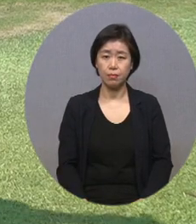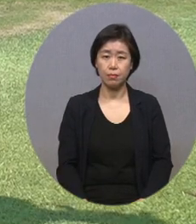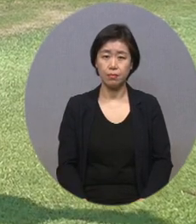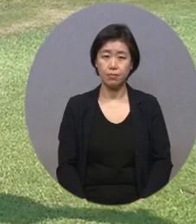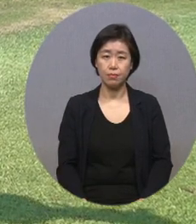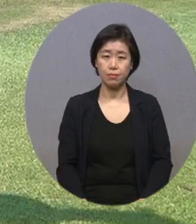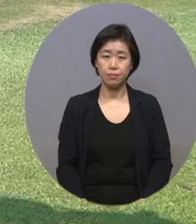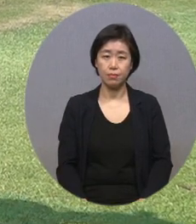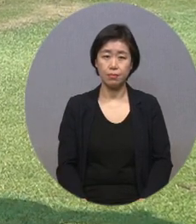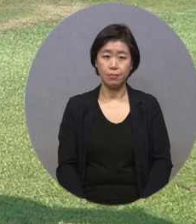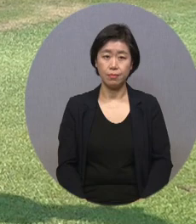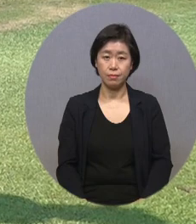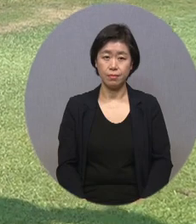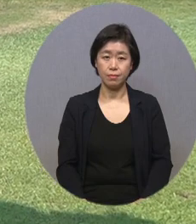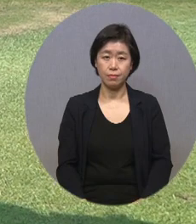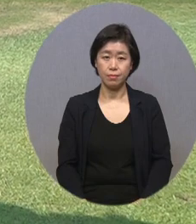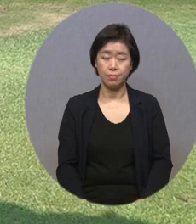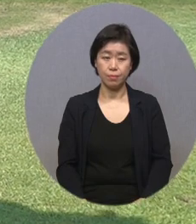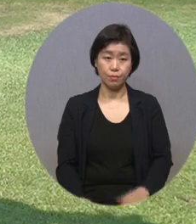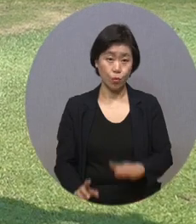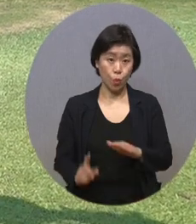녹다 했다.